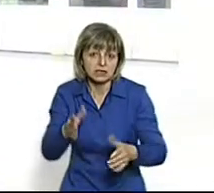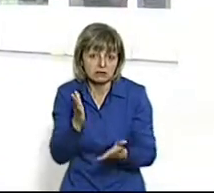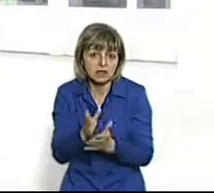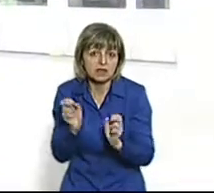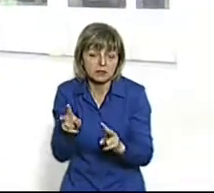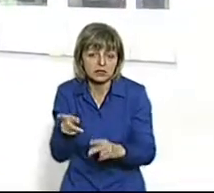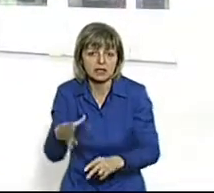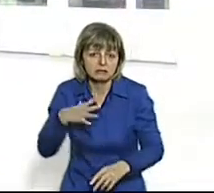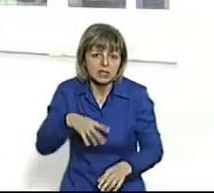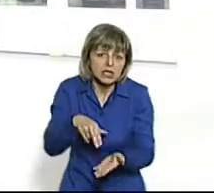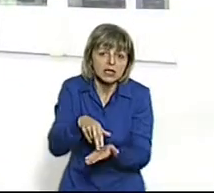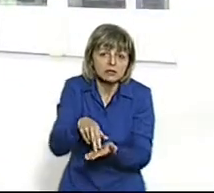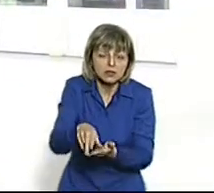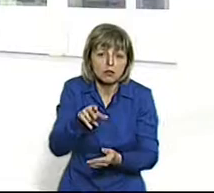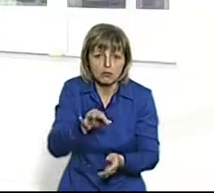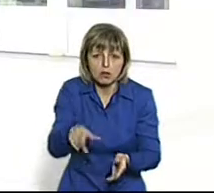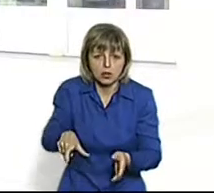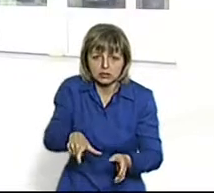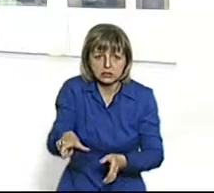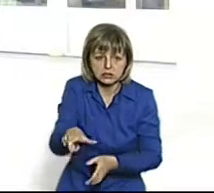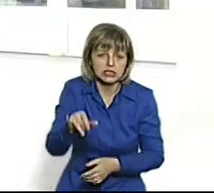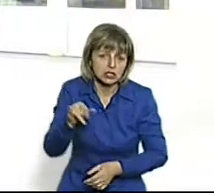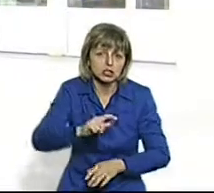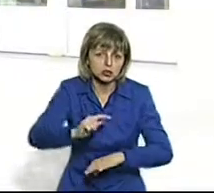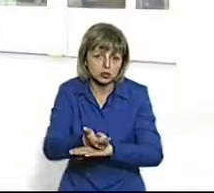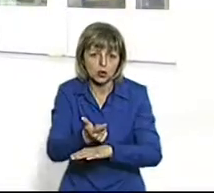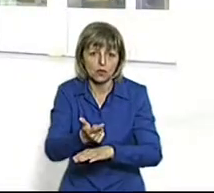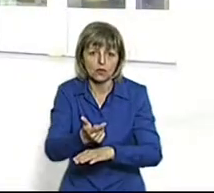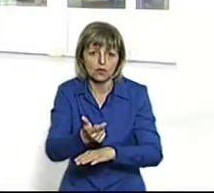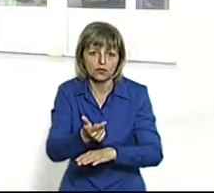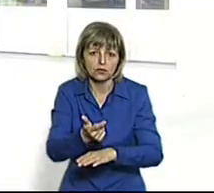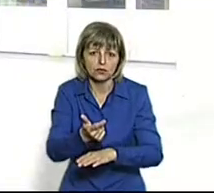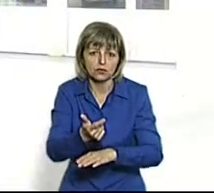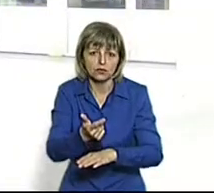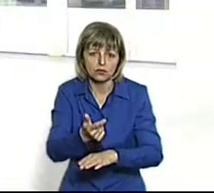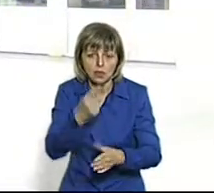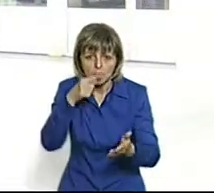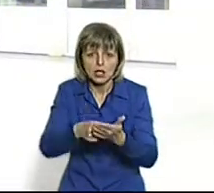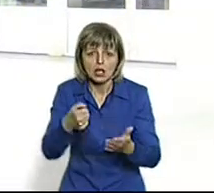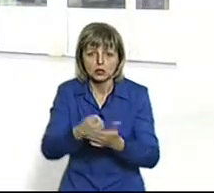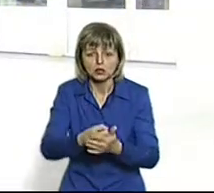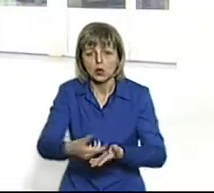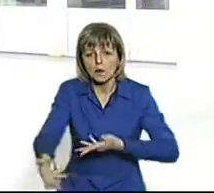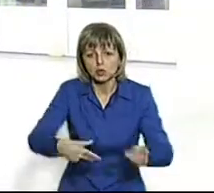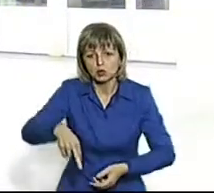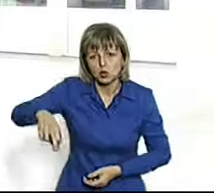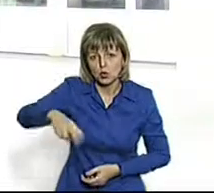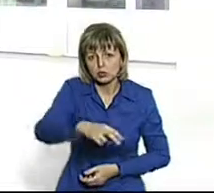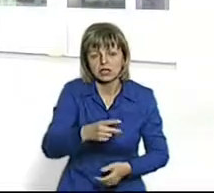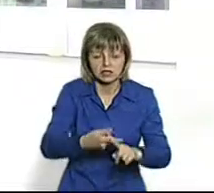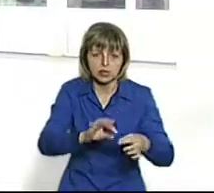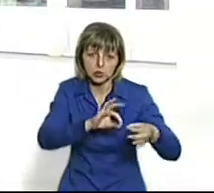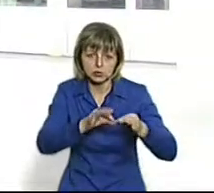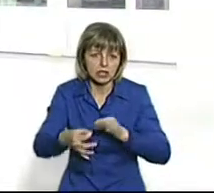бо їм приходиться і рухатися по проїзній частині, і знову ж зупиняються ближче 10 метрів до пішохідного переходу, чим ускладнюють оглядовість для інших